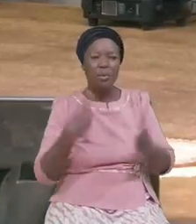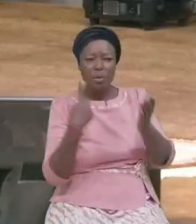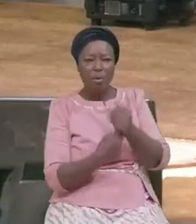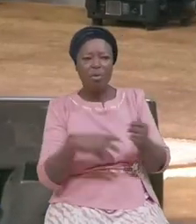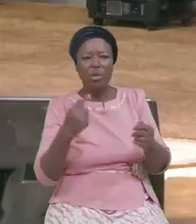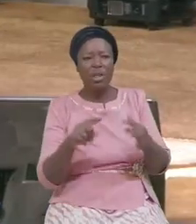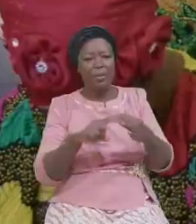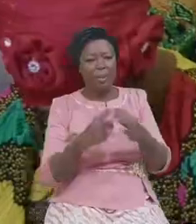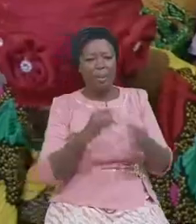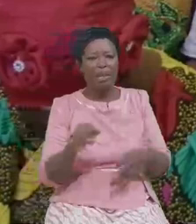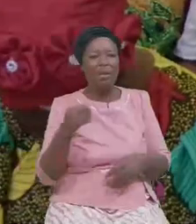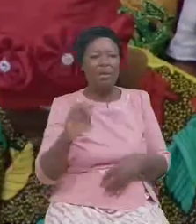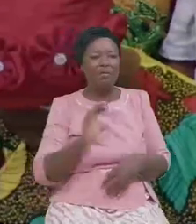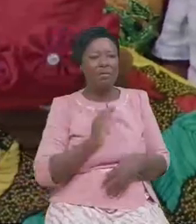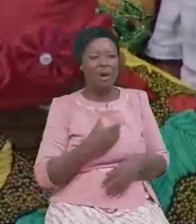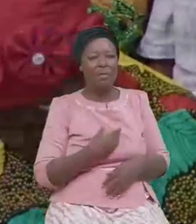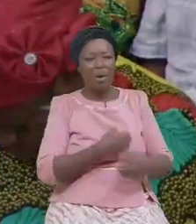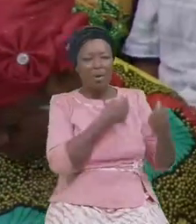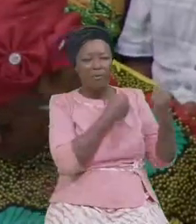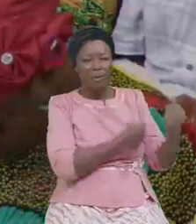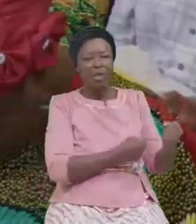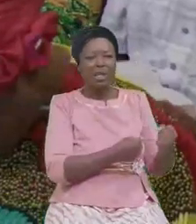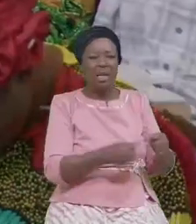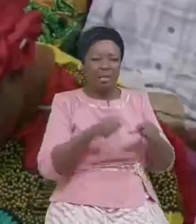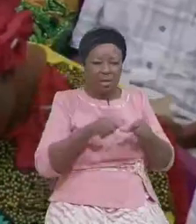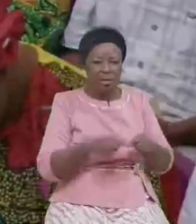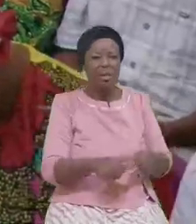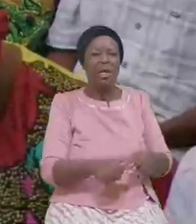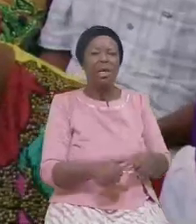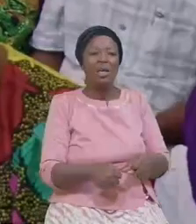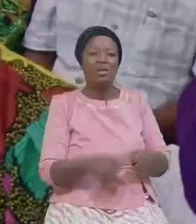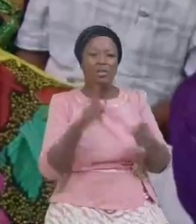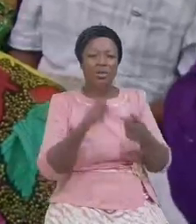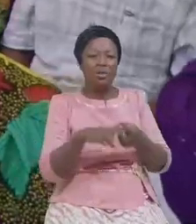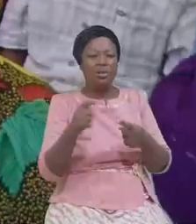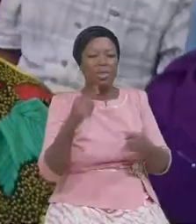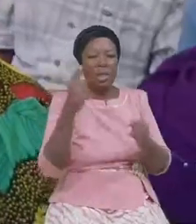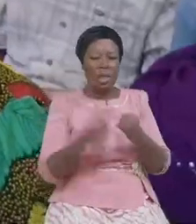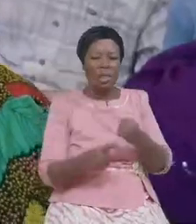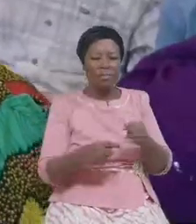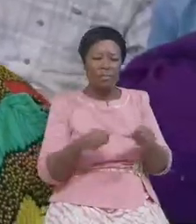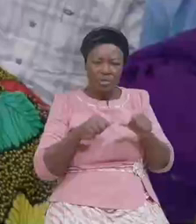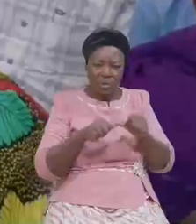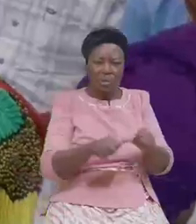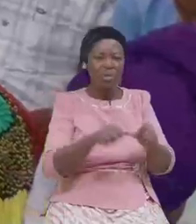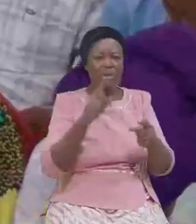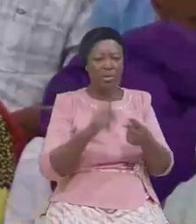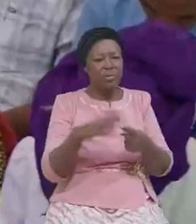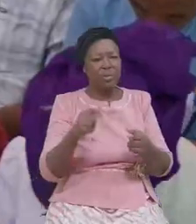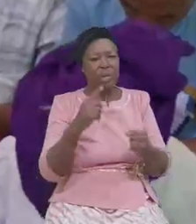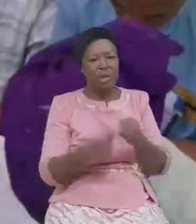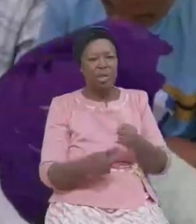jusqu'à la fin l'assurance que nous y avions au commencement. Nous retenions fermement cela jusqu'à la